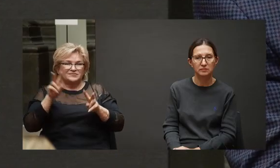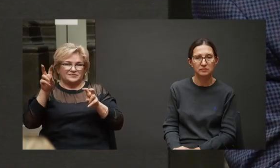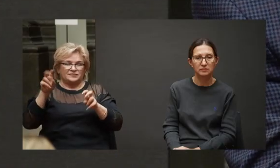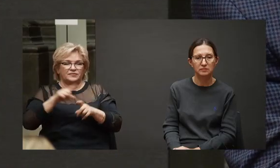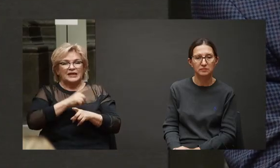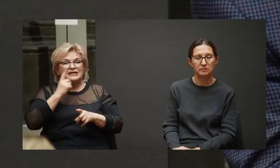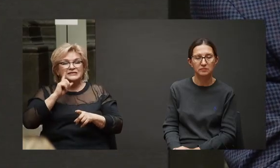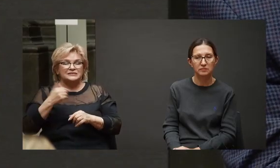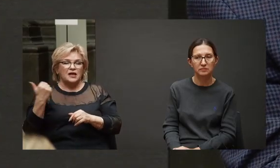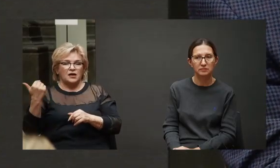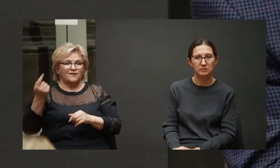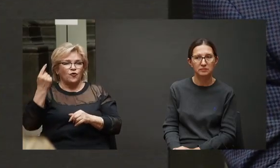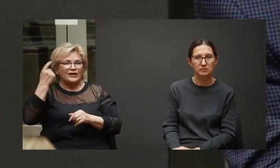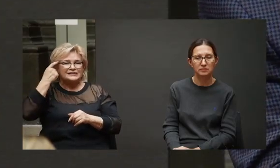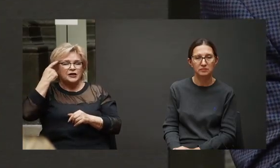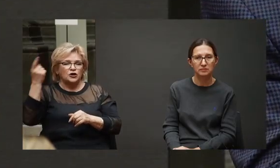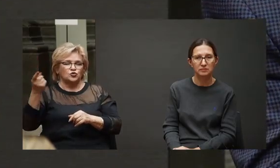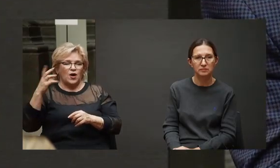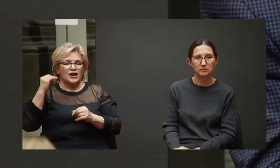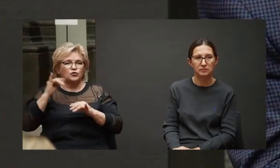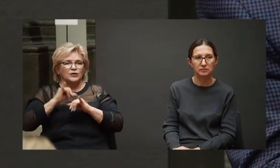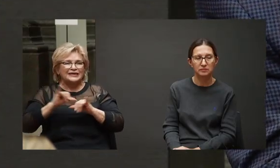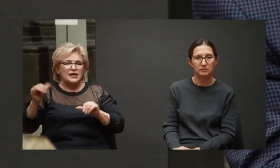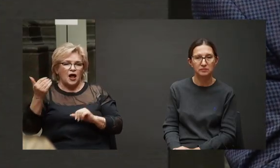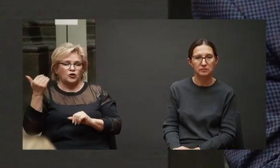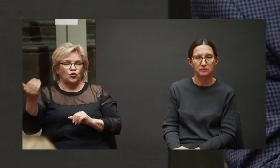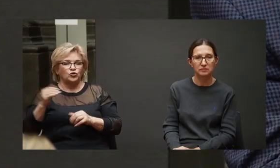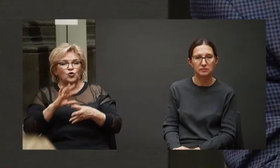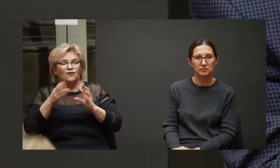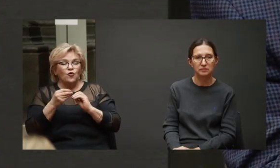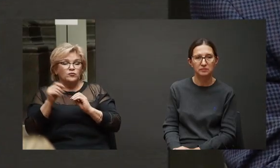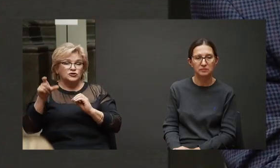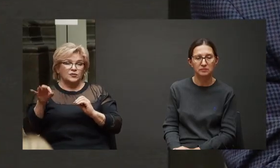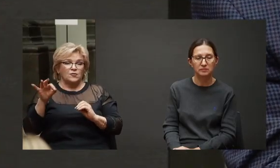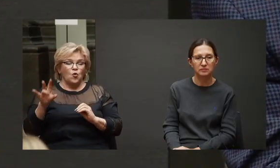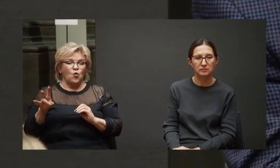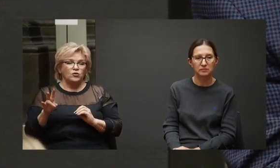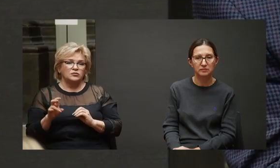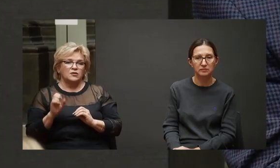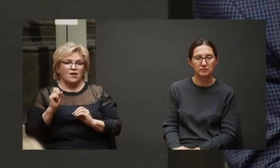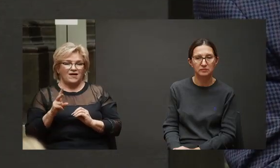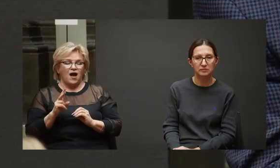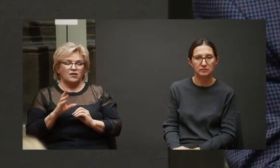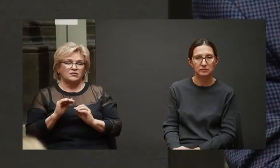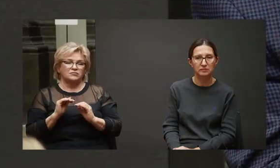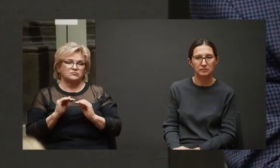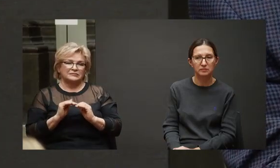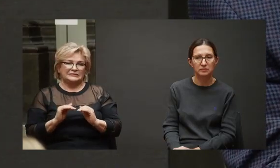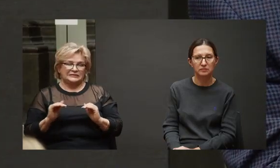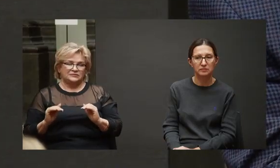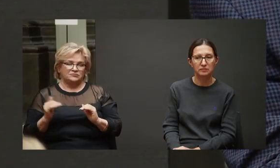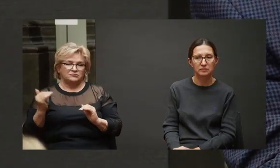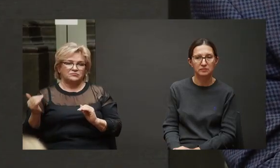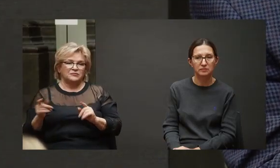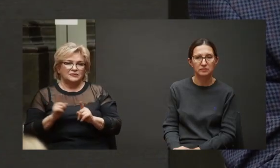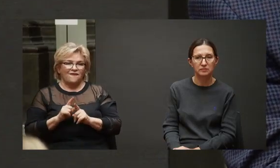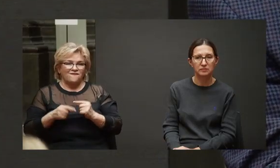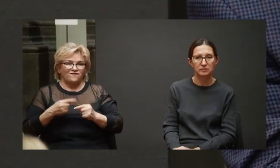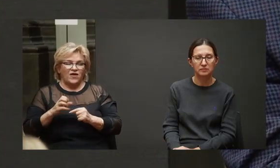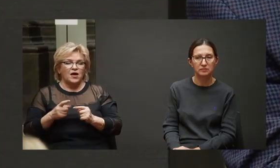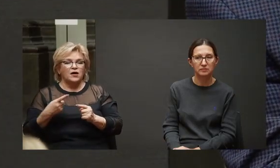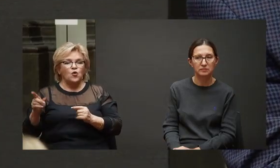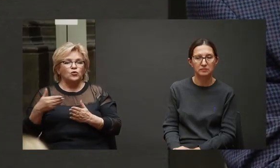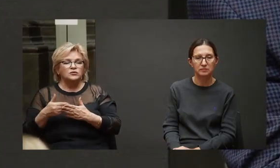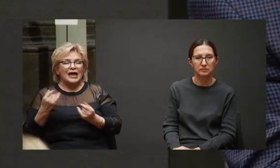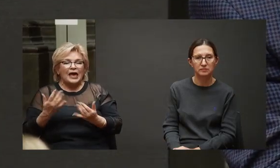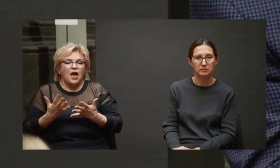его интеллектуальную генеалогию, что, в общем, он, как дитя позитивистского века, полагал, что, вероятно, этот